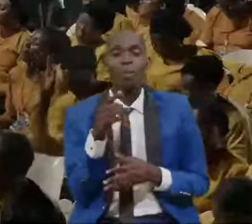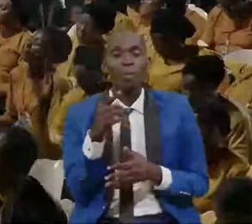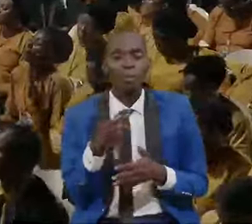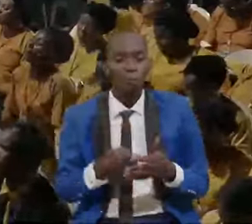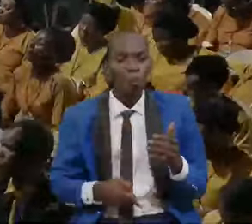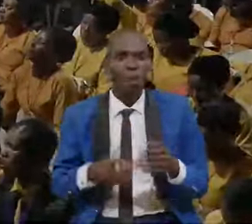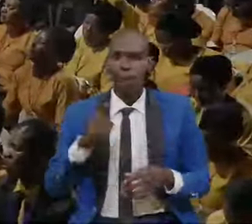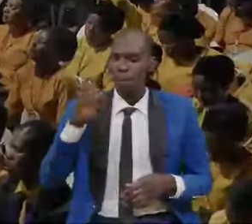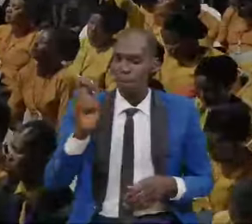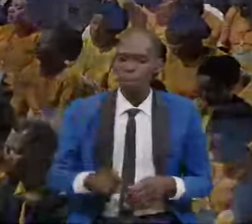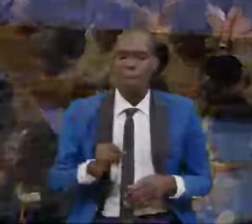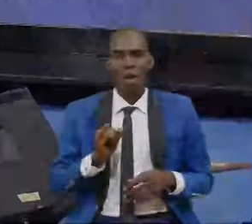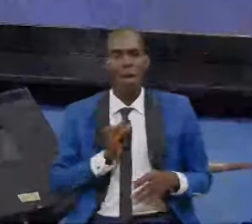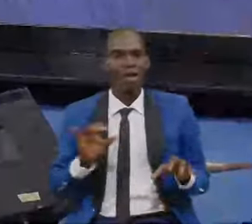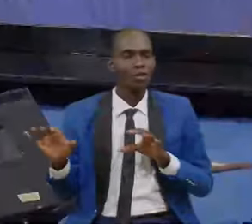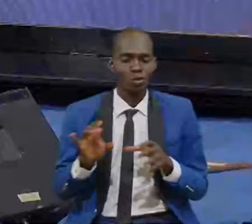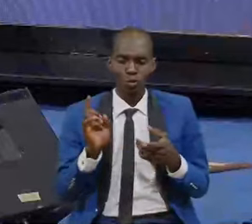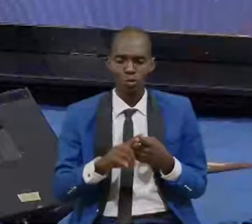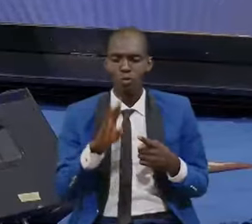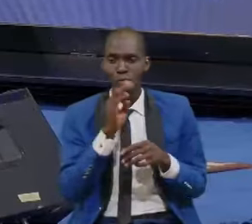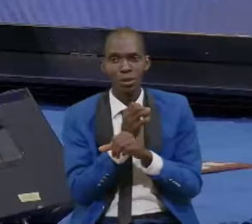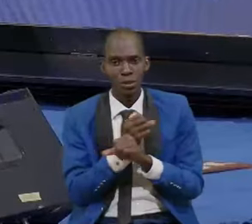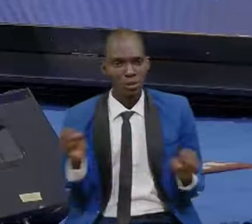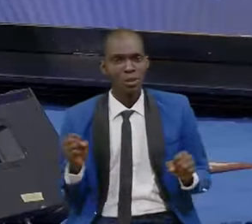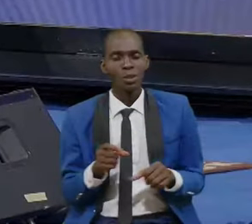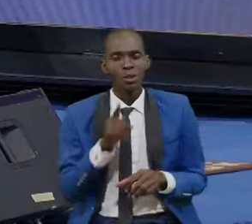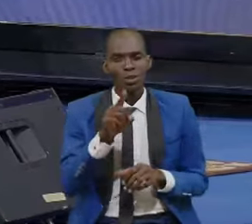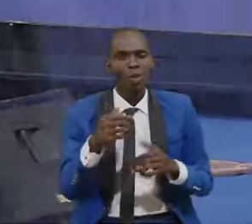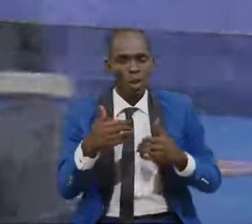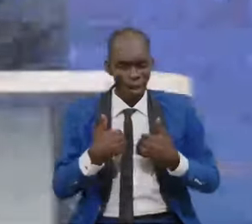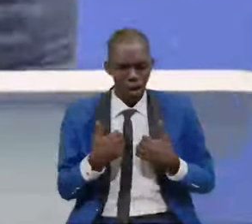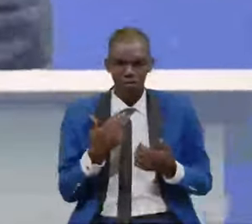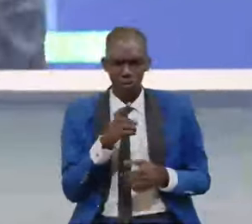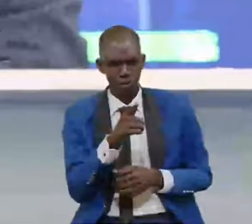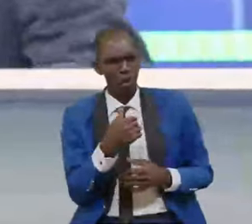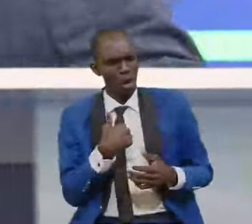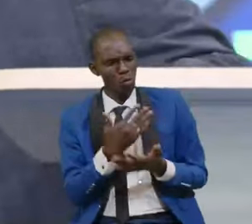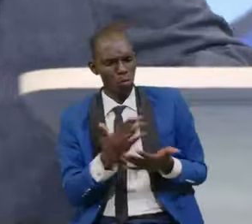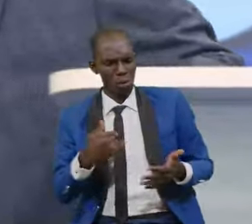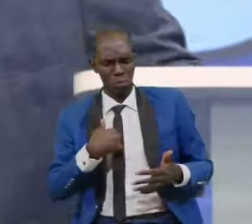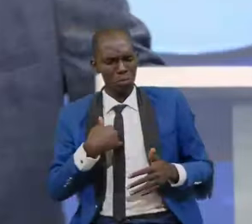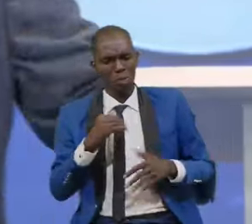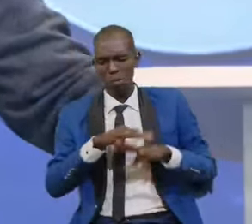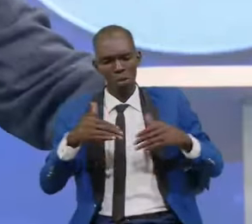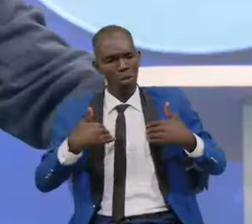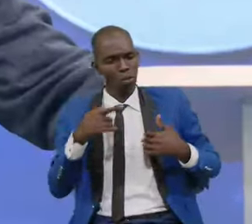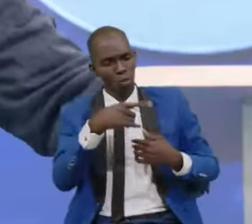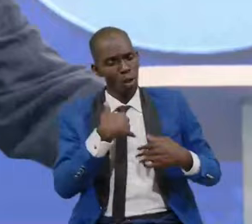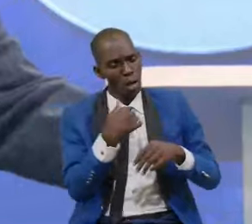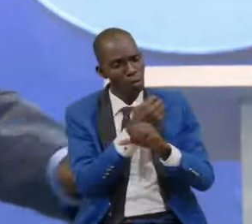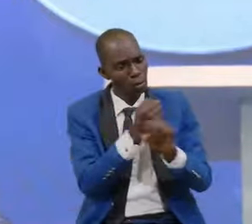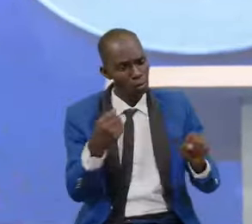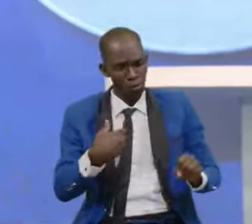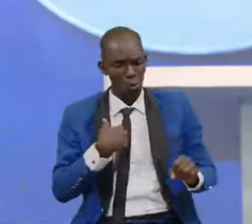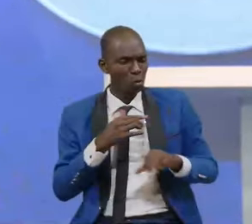Qu'est-ce que je dois faire? Que dois-je faire? Tu as quelque chose. Que faut-il que je fasse pour être sauvé? Tu as le salut que je n'ai